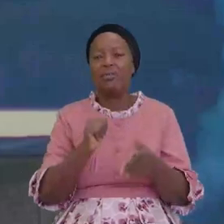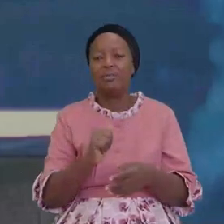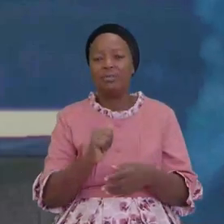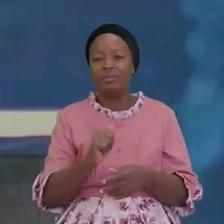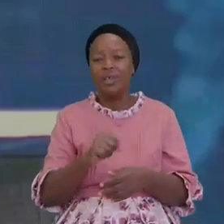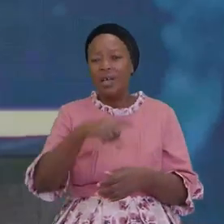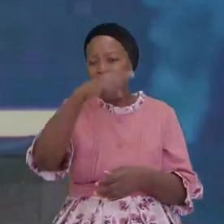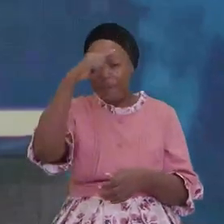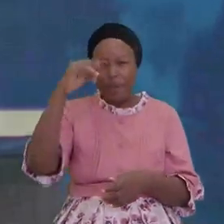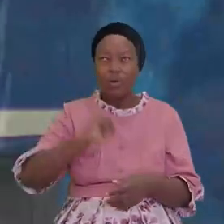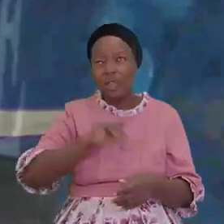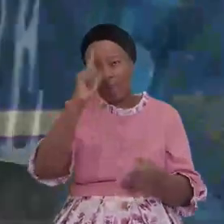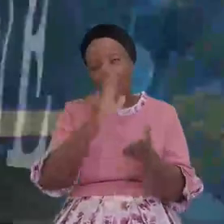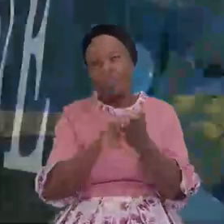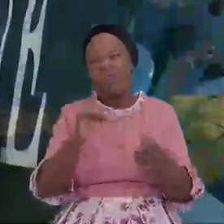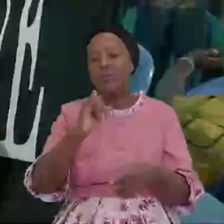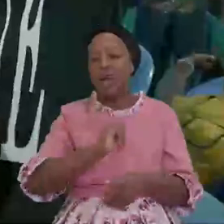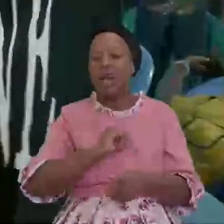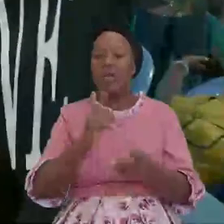Tu dis, oui Seigneur, je crois.